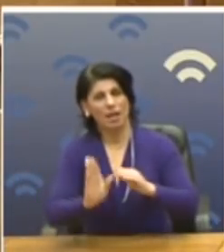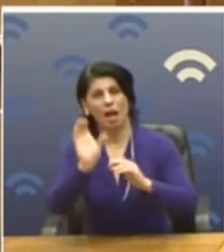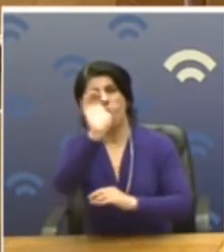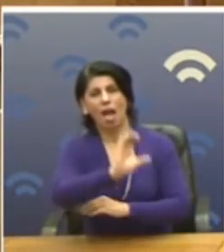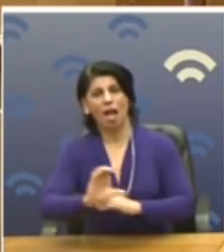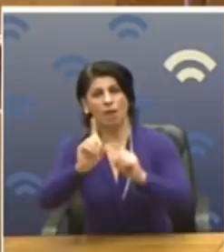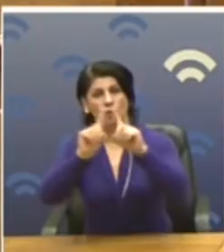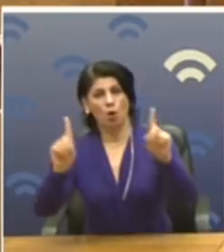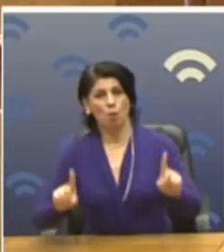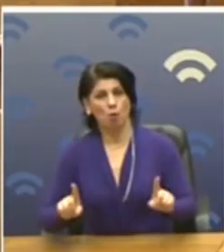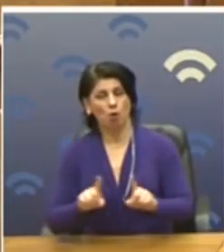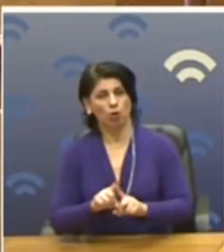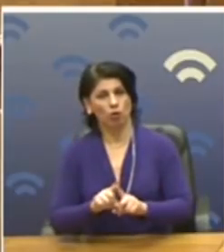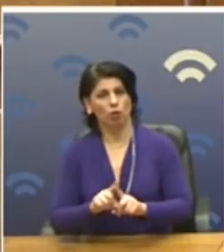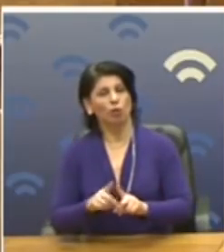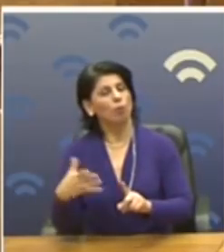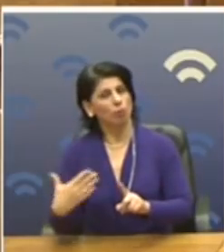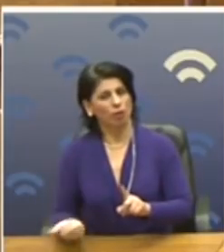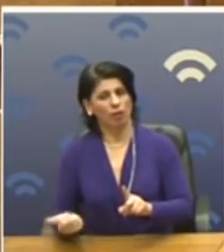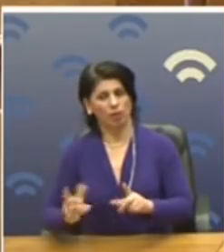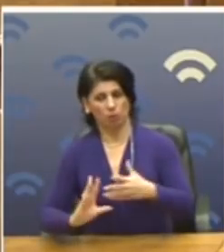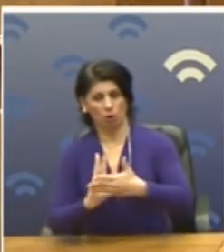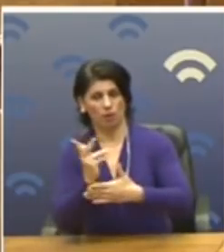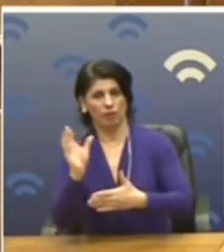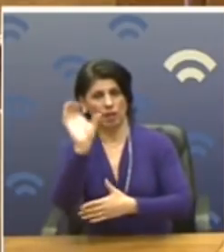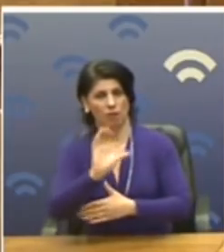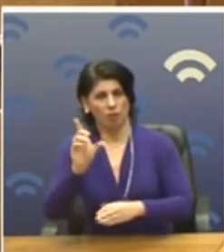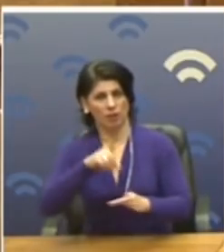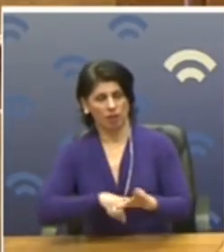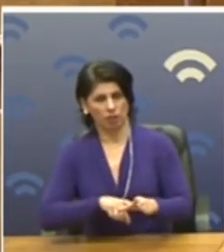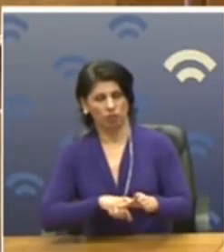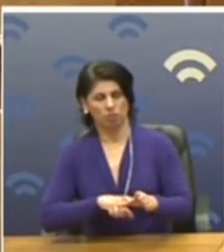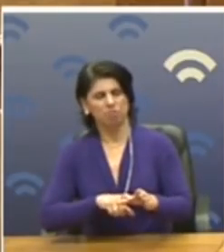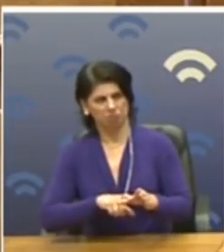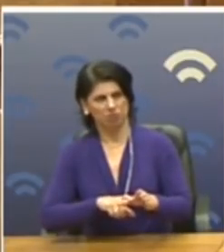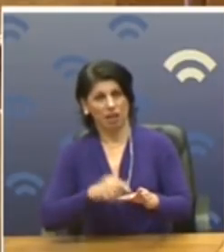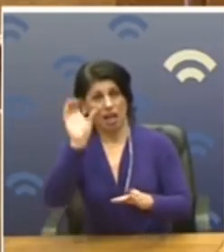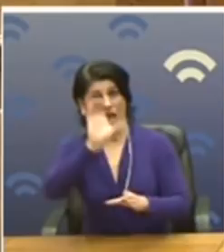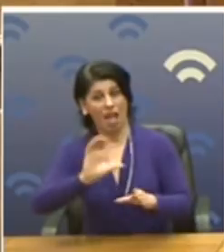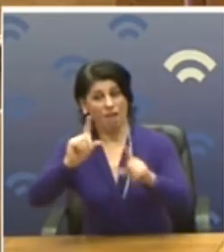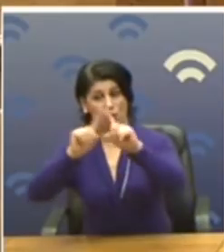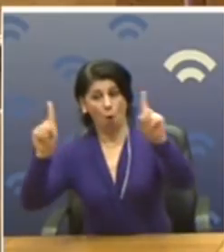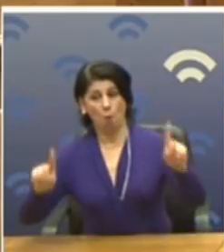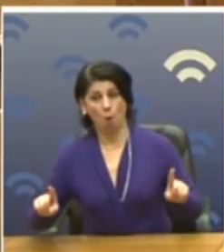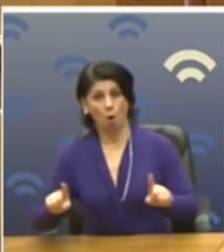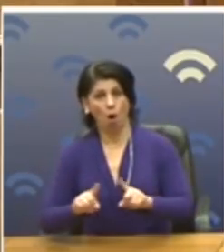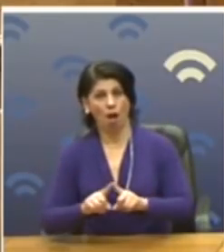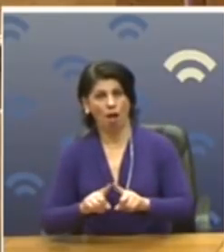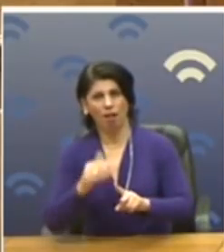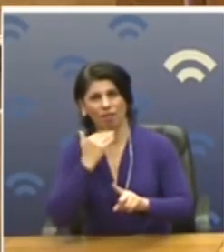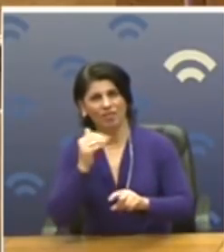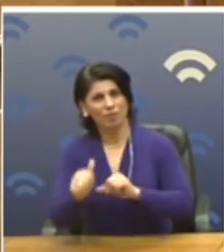που θα φέρει μια προοδευτική Ευρωπαϊκή Ένωση. Όμως τα ευρωομόλογα δεν μπορούν να